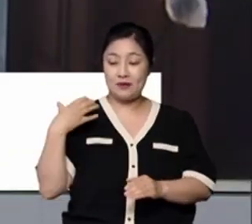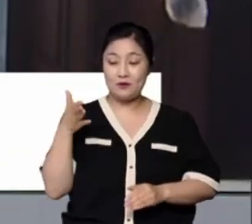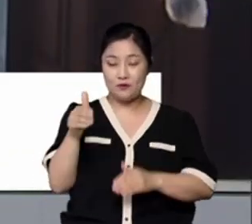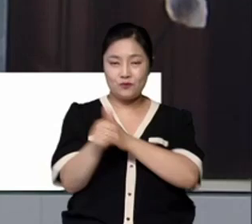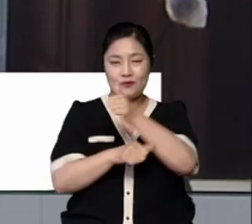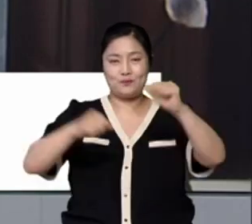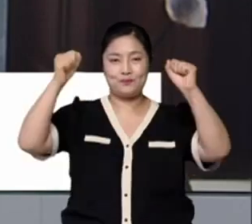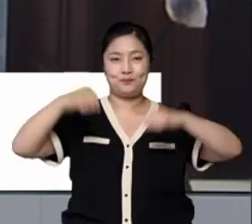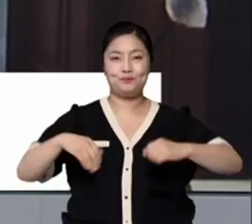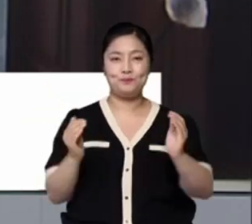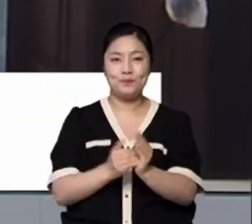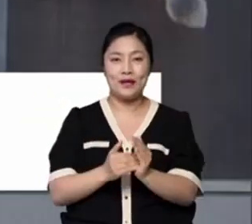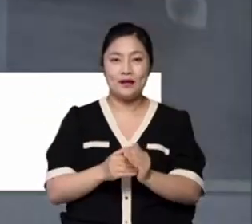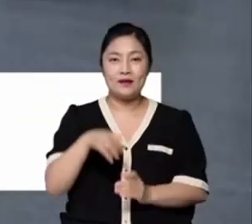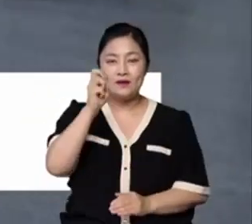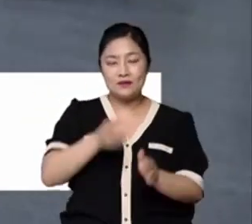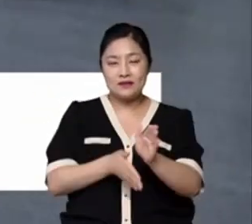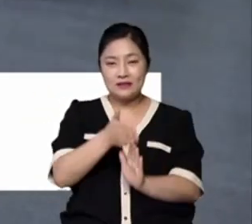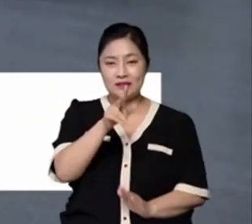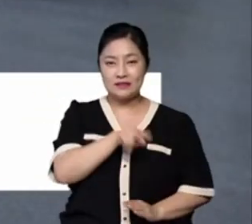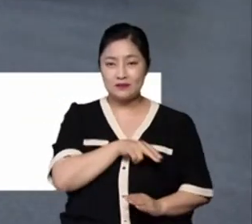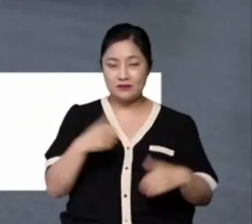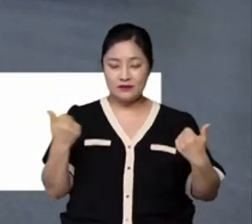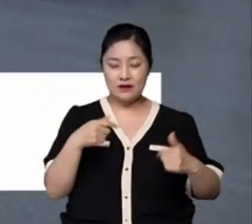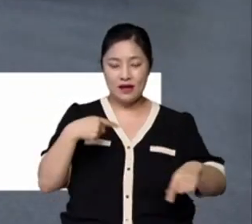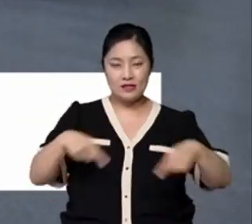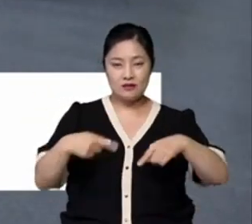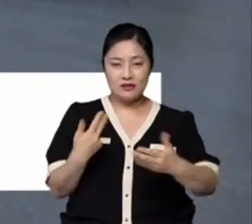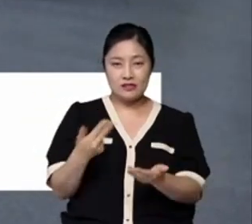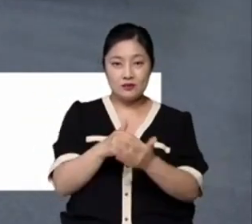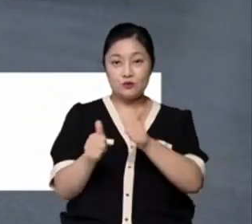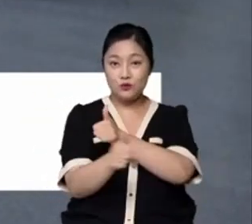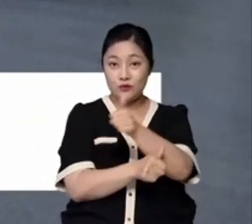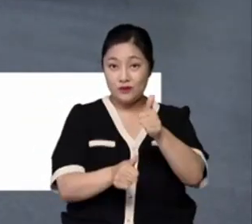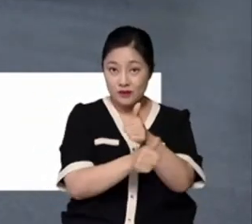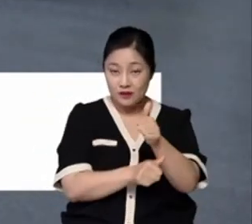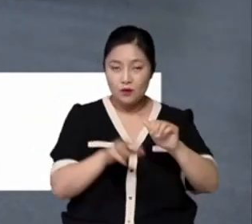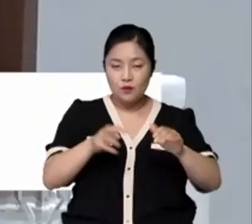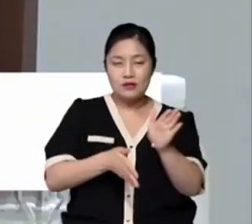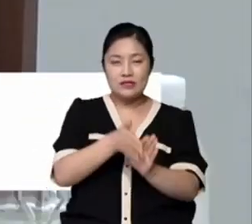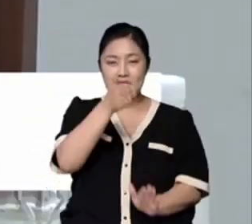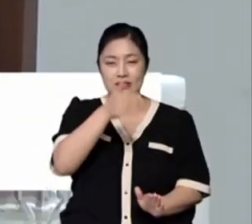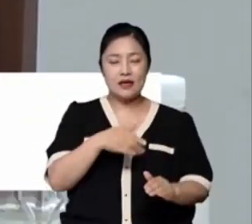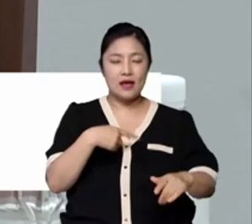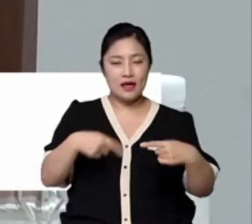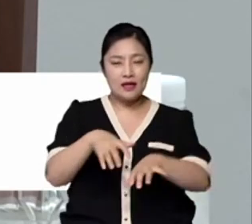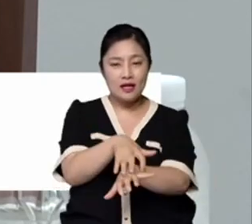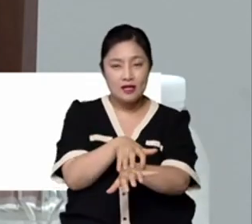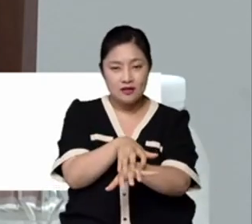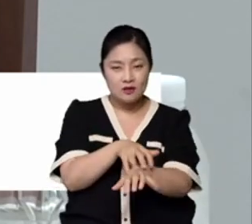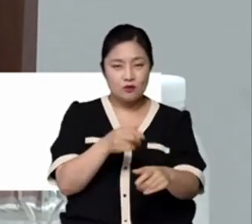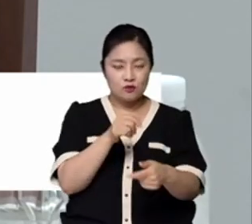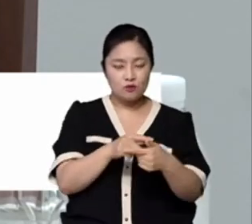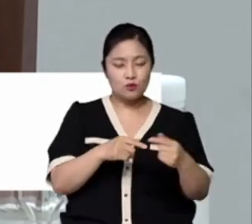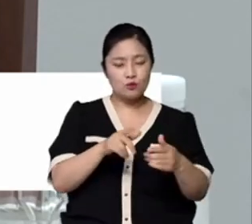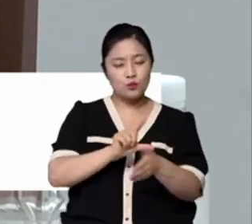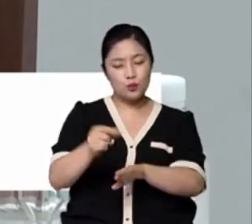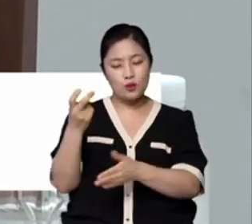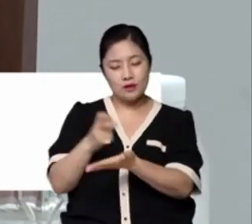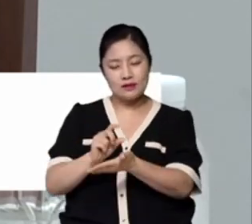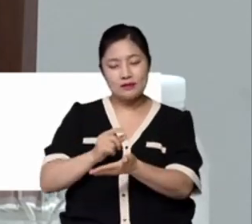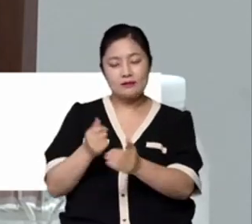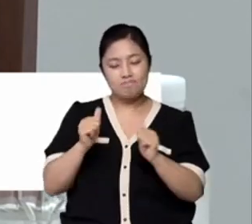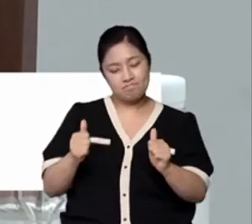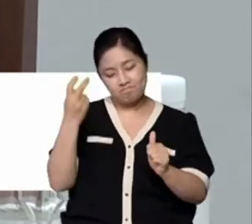상임위를 통과했습니다. 광주광역시의회 행정자치위원회는 오늘 광주광역시 행정기구 설치 조례 일부